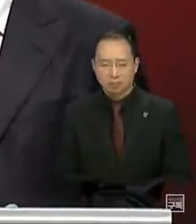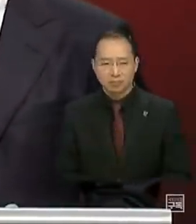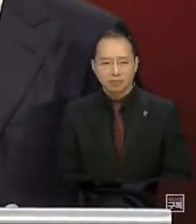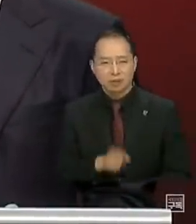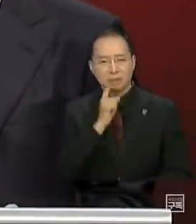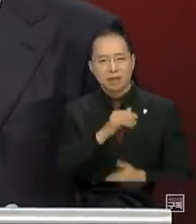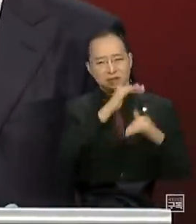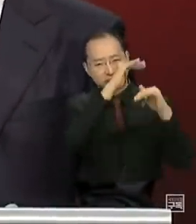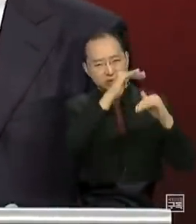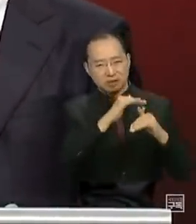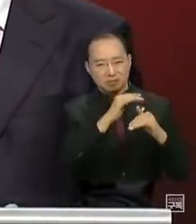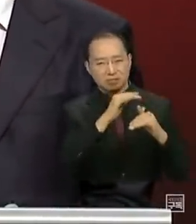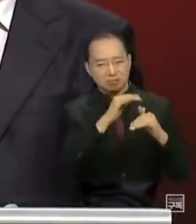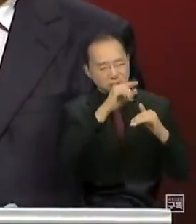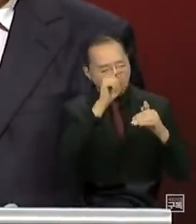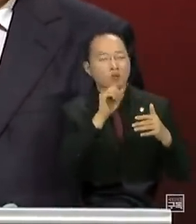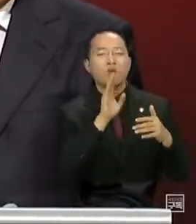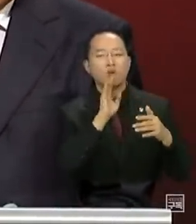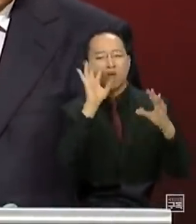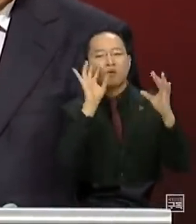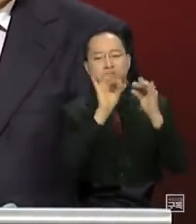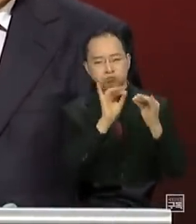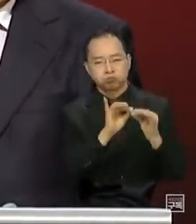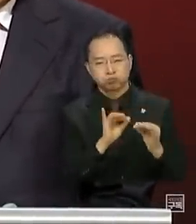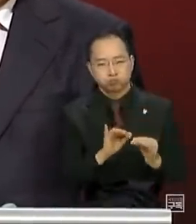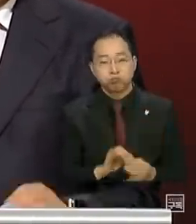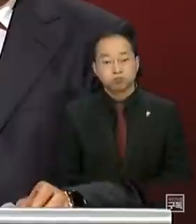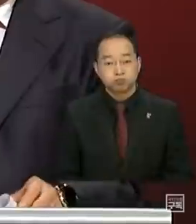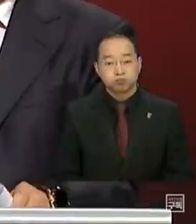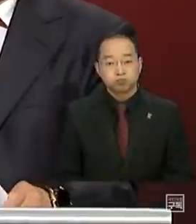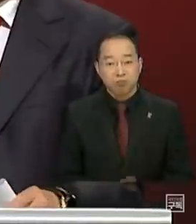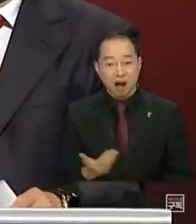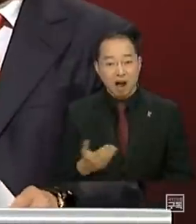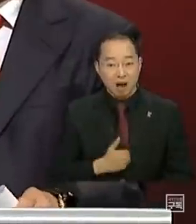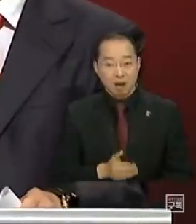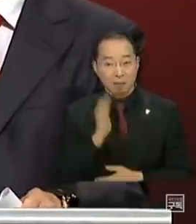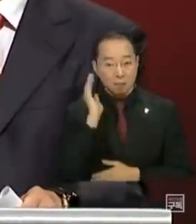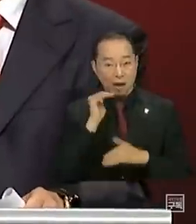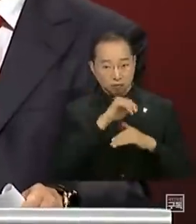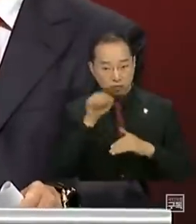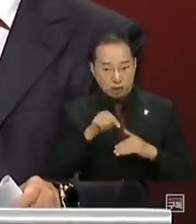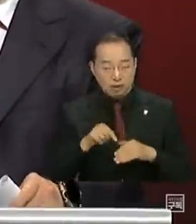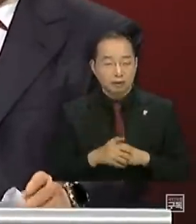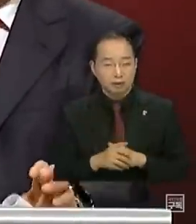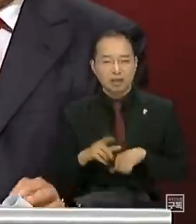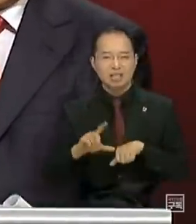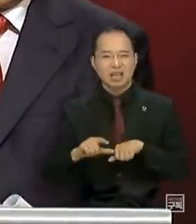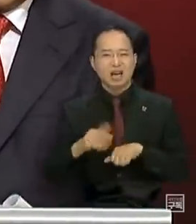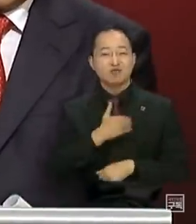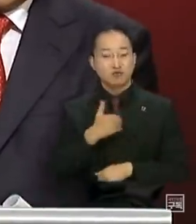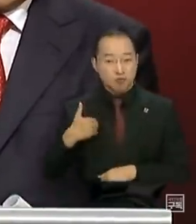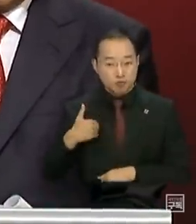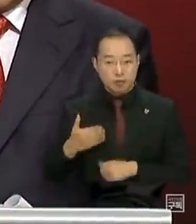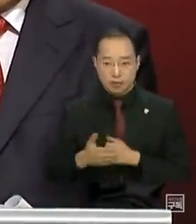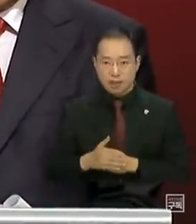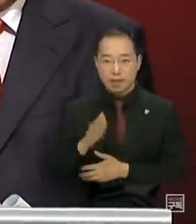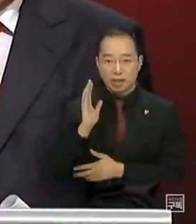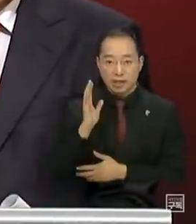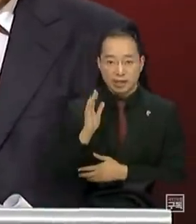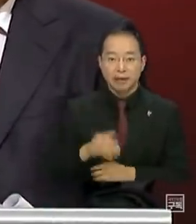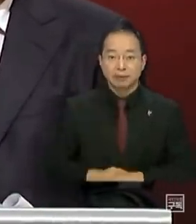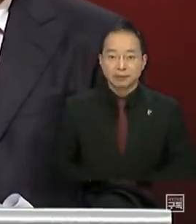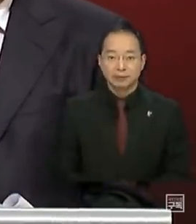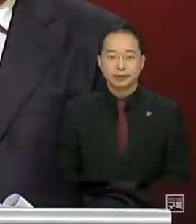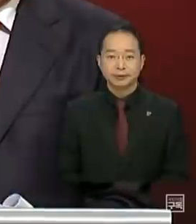말씀하신 것은 내가 전적으로 동의를 합니다. 아까 이제 이야기한 것 중에서 제가 시간이 좀 많으니까. 네, 네, 말씀하십시오. 네, 듣겠습니다. 이 말씀을